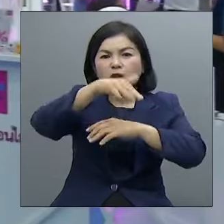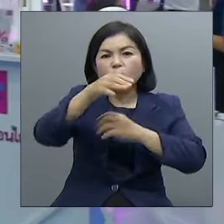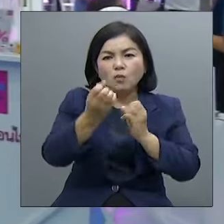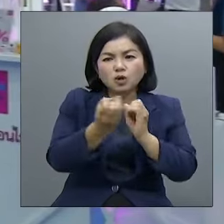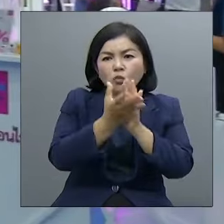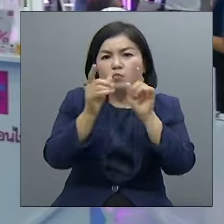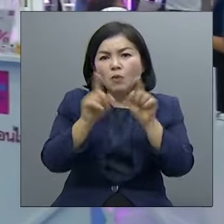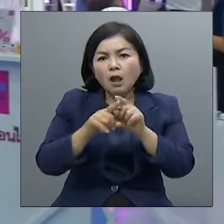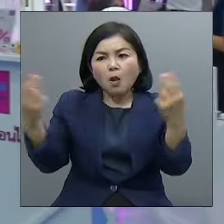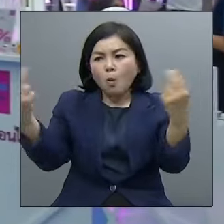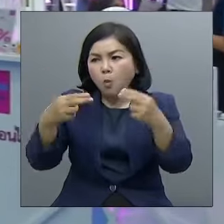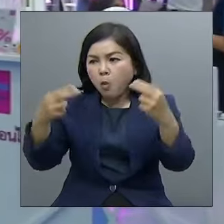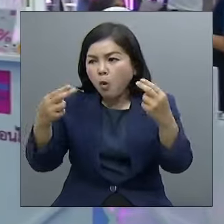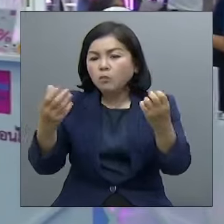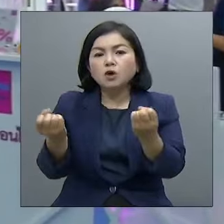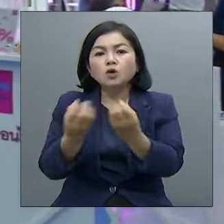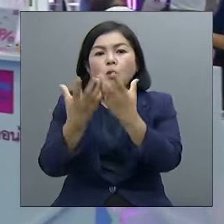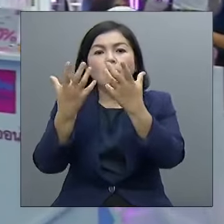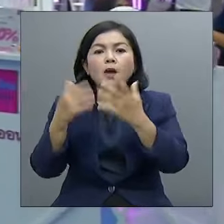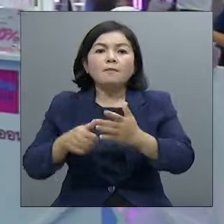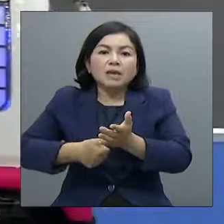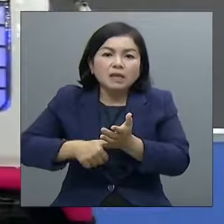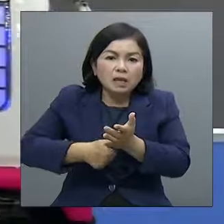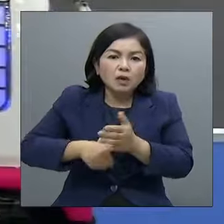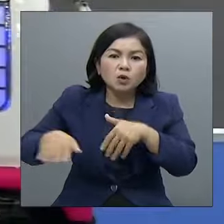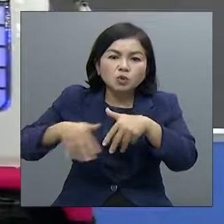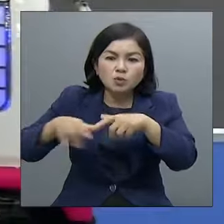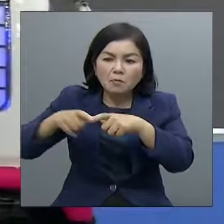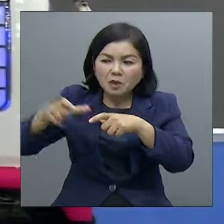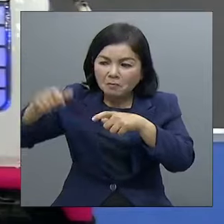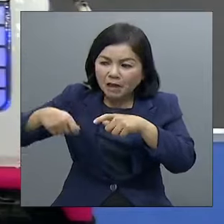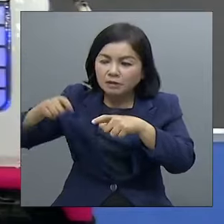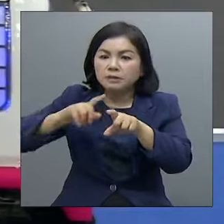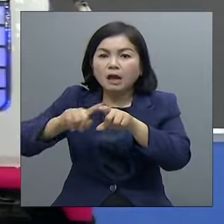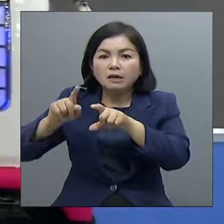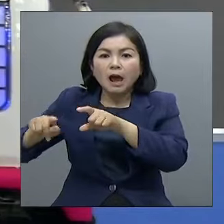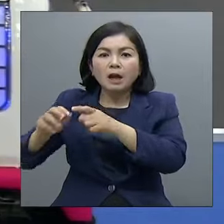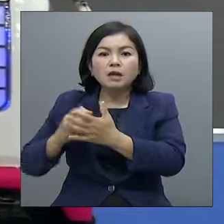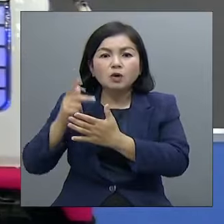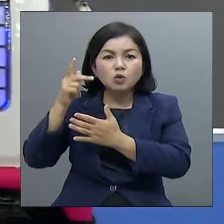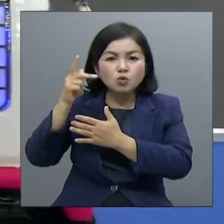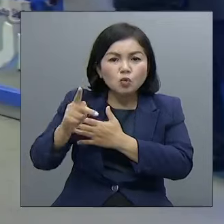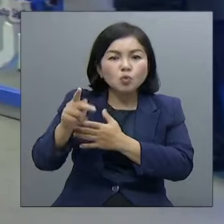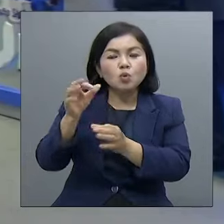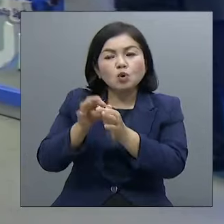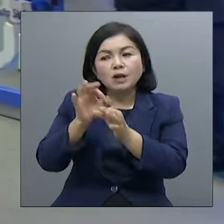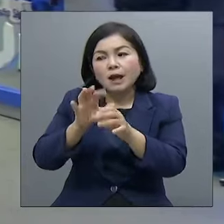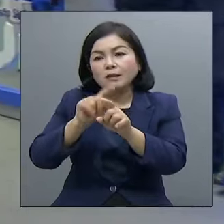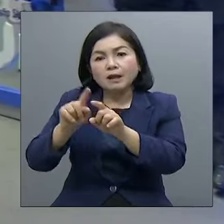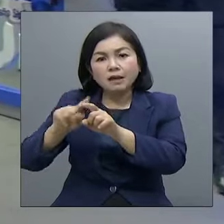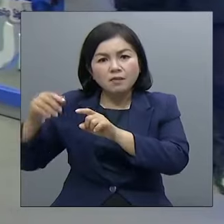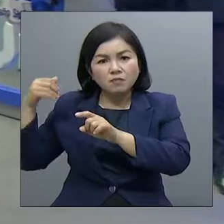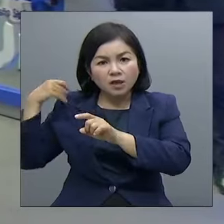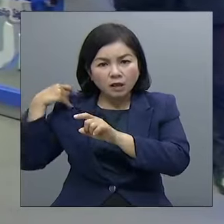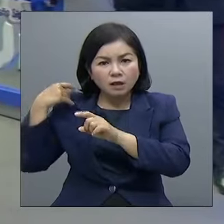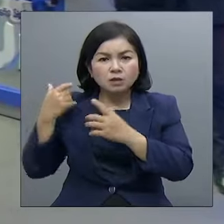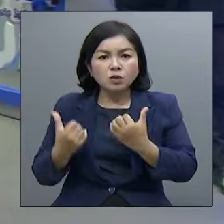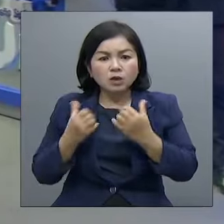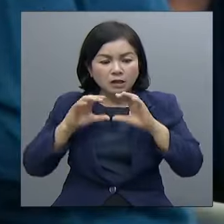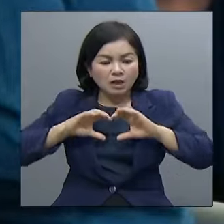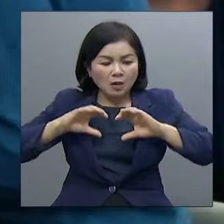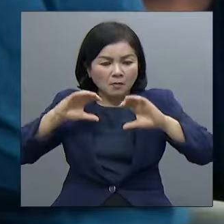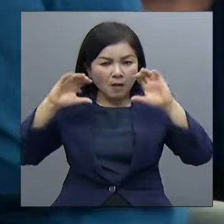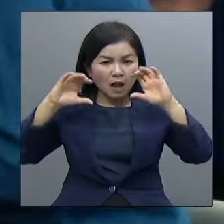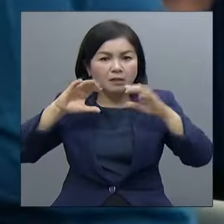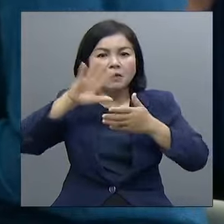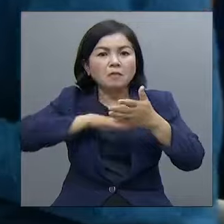งครามภูมิรัฐศาสตร์หนี้ครัวเรือนของไทยความเข้มงวดในการปล่อยสินเชื่อของสถาบันการเงินดังนั้นนะคะรัฐบาลจึงมีมา